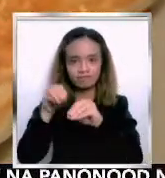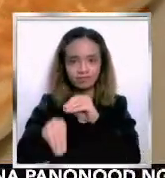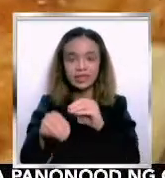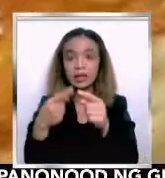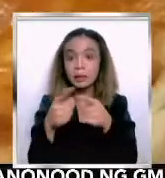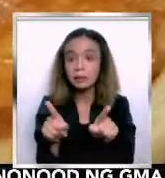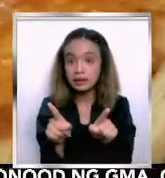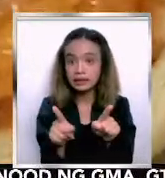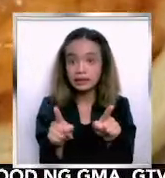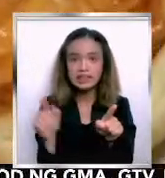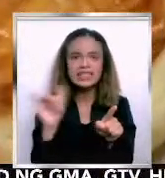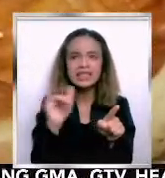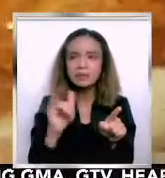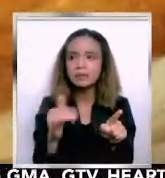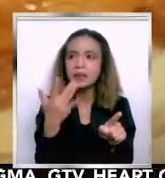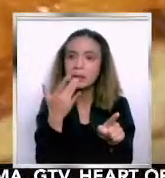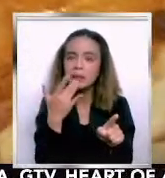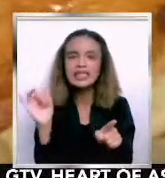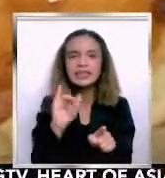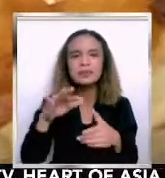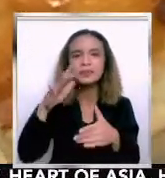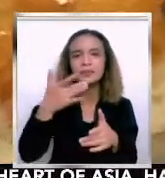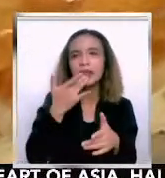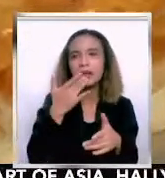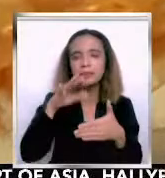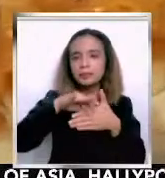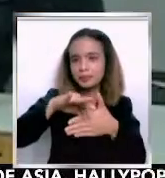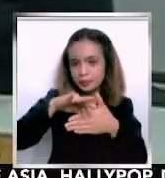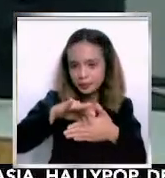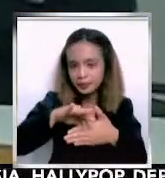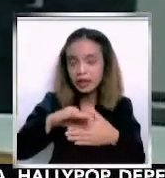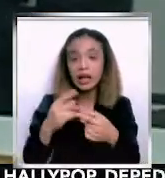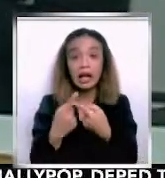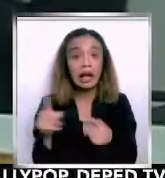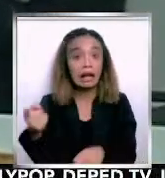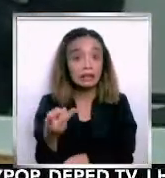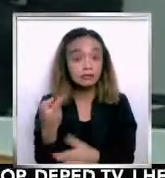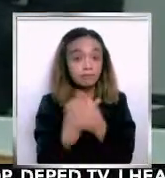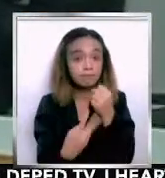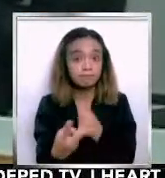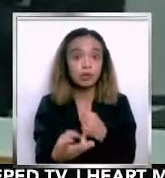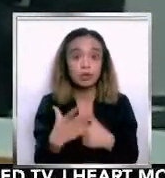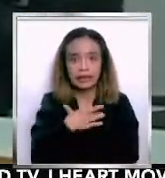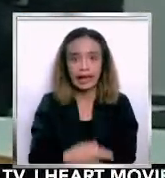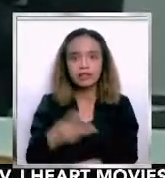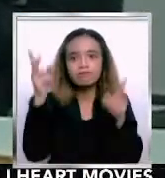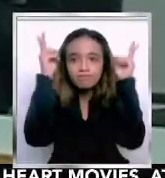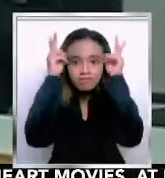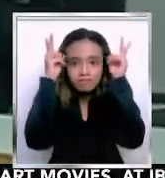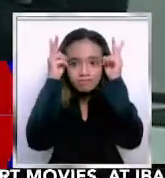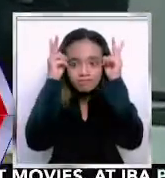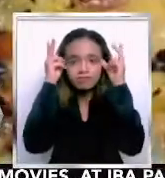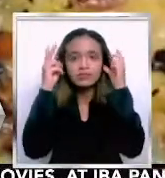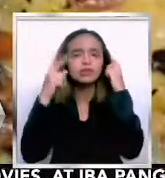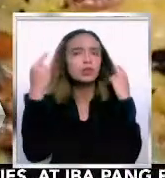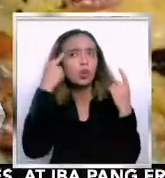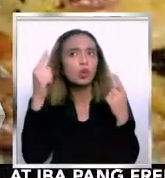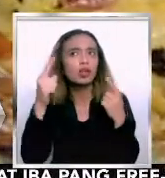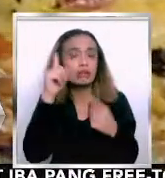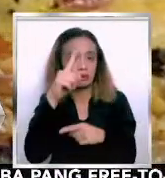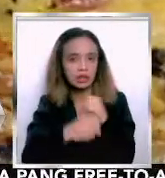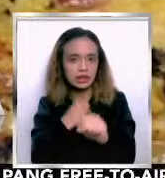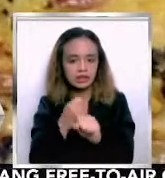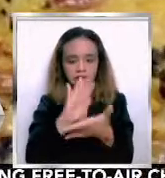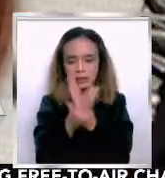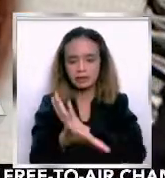rin daw karne. Ang kina Bless at Benedict Magsambol na parehong vegetarian, Mayo ng isang taon nang maisipan nila itong gawing negosyo.